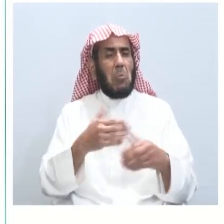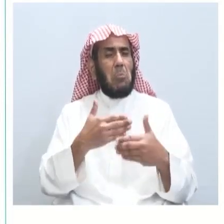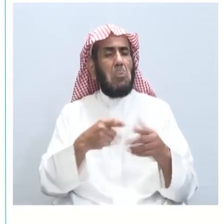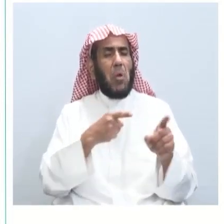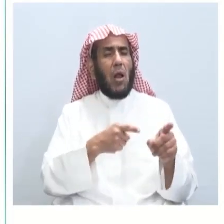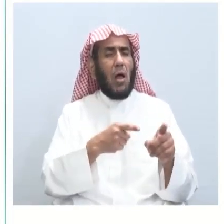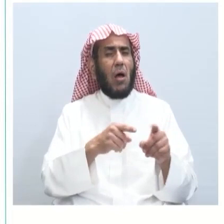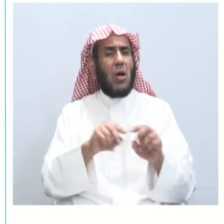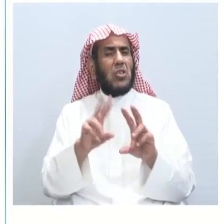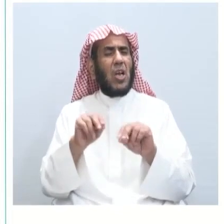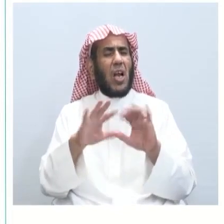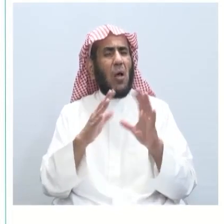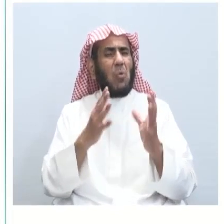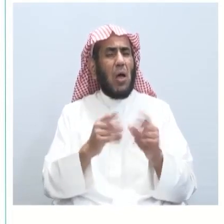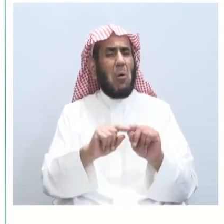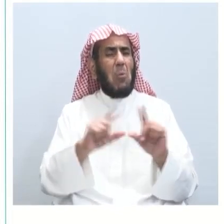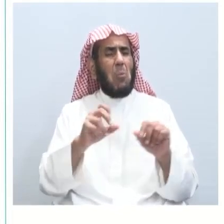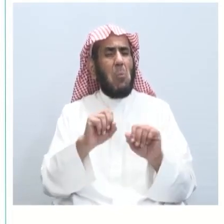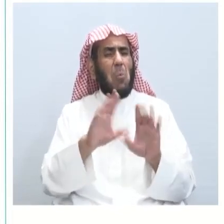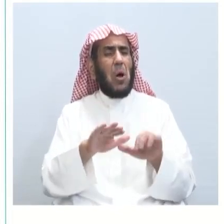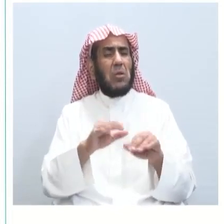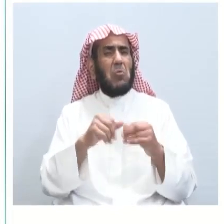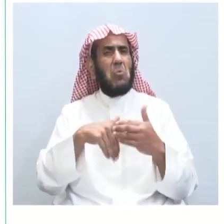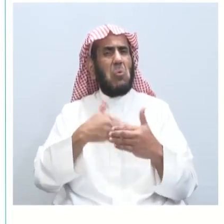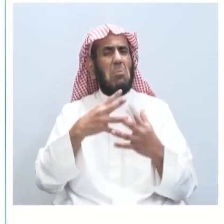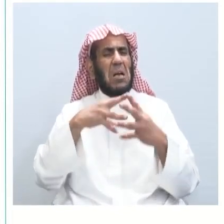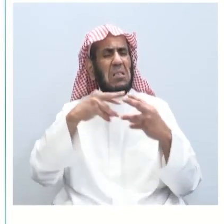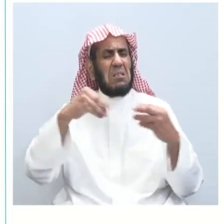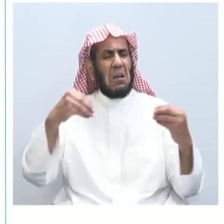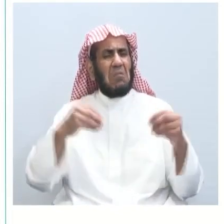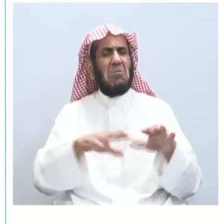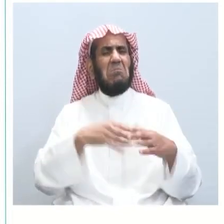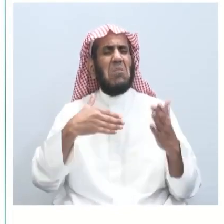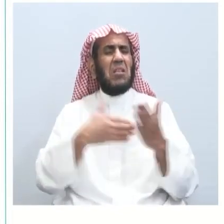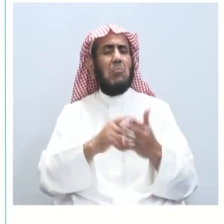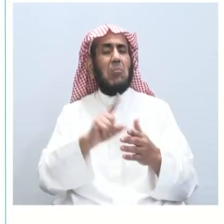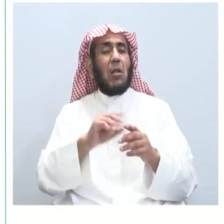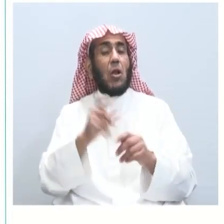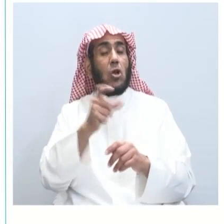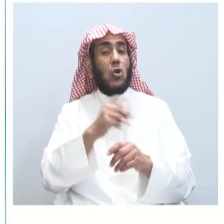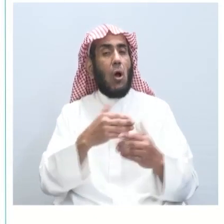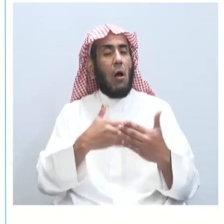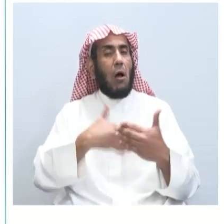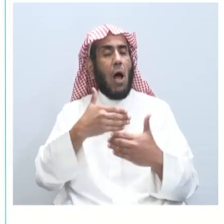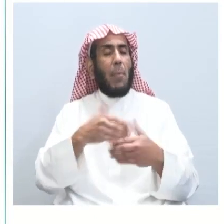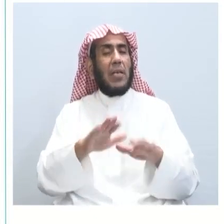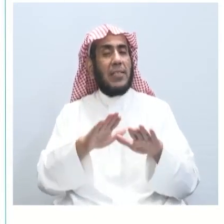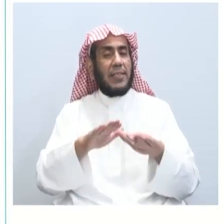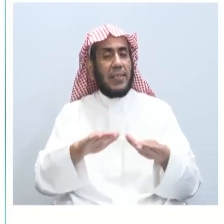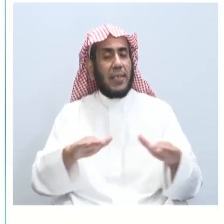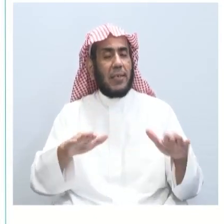على نمط او ظاهره محدده وتختفي اذا لابد تكون هذه الشريحه قابله للاستقرار